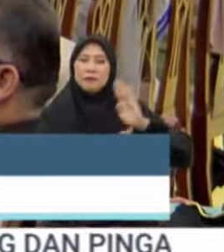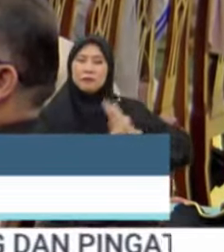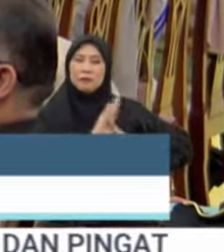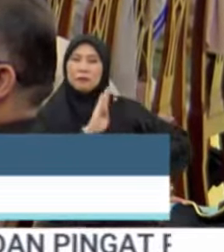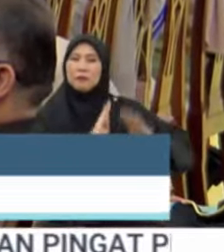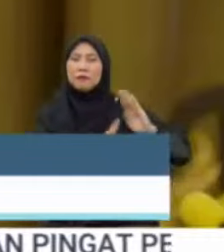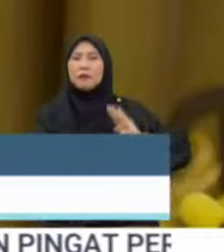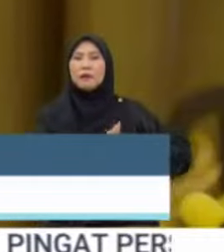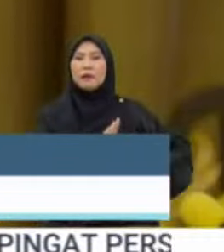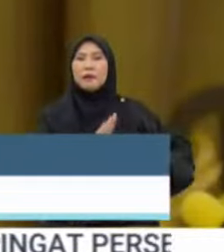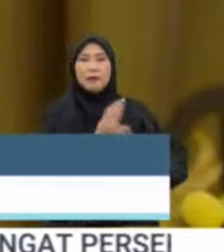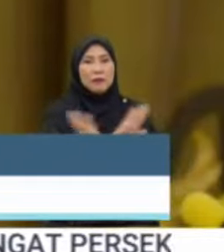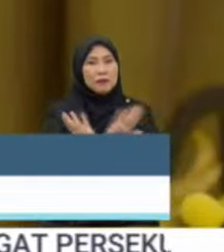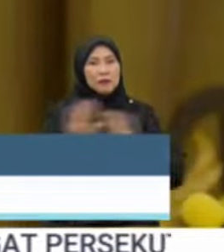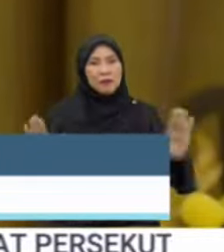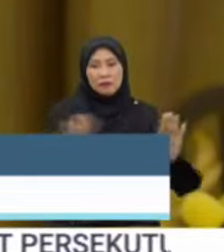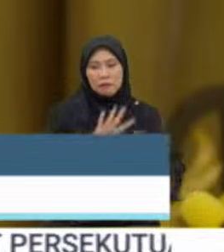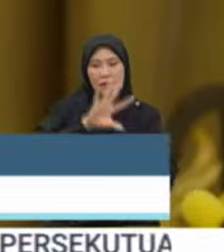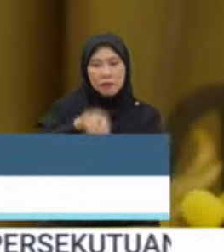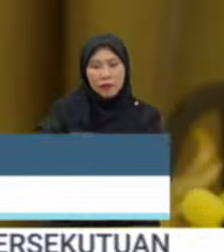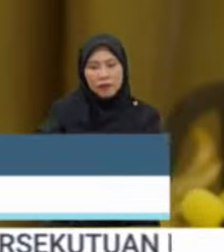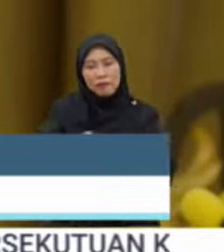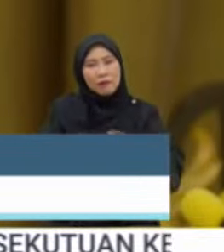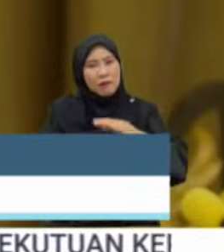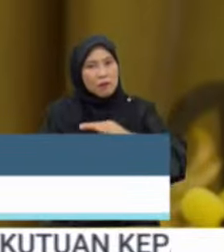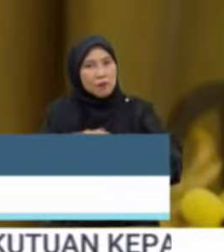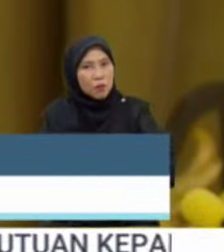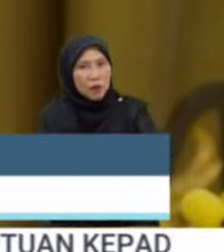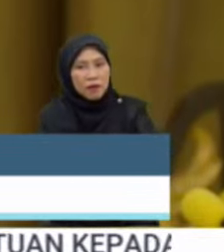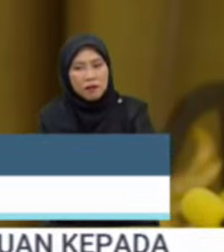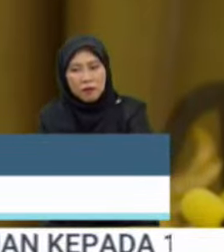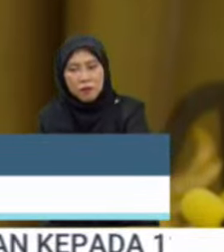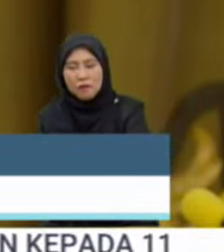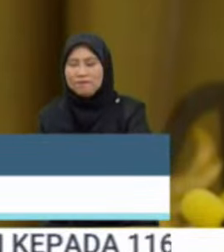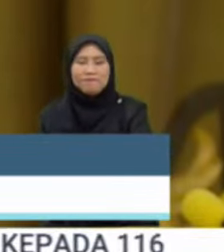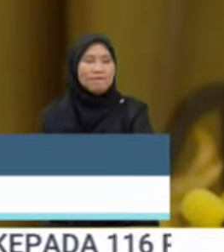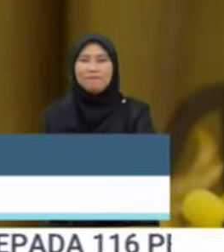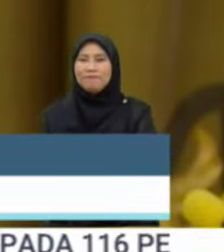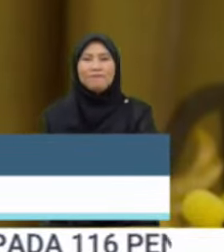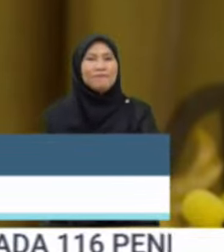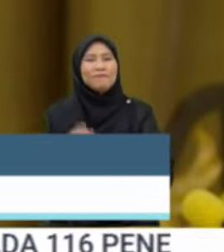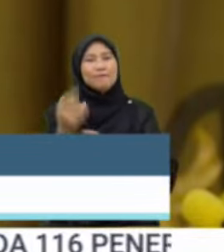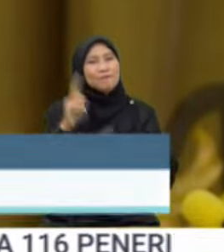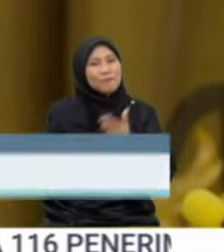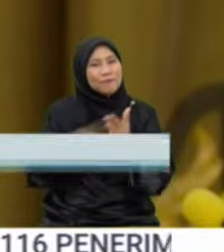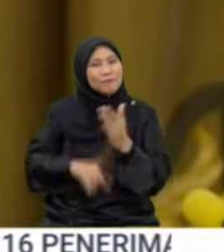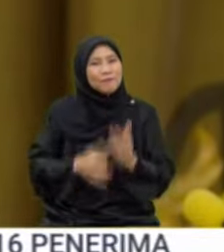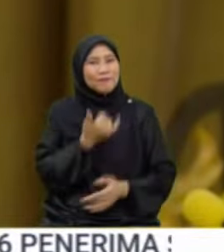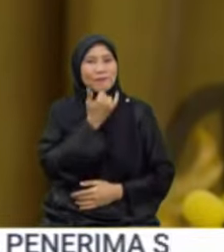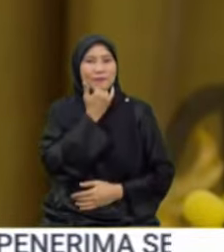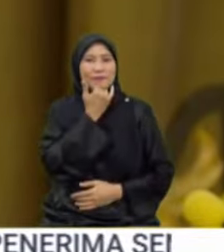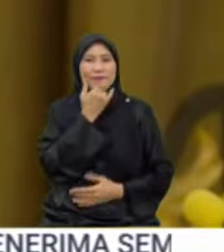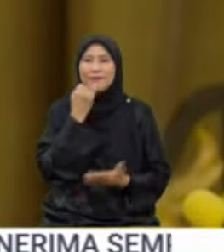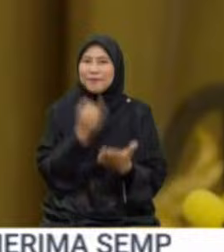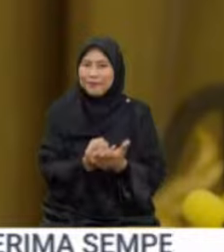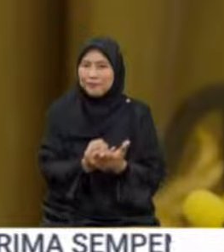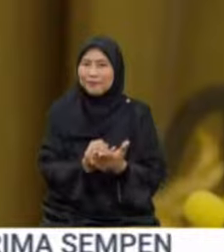jangan terlibat dalam rasuah atau sebarang kesalahan jenayah.